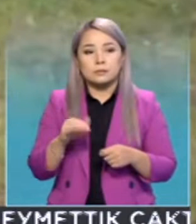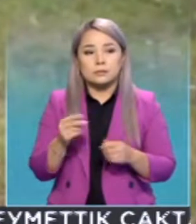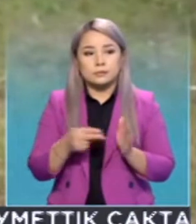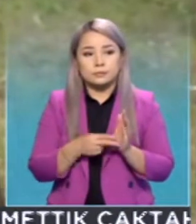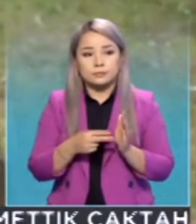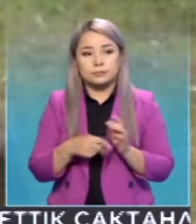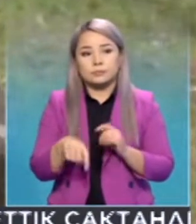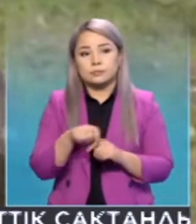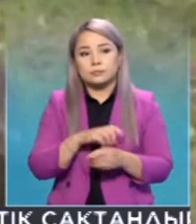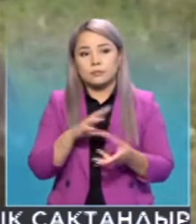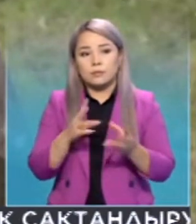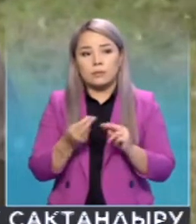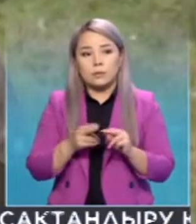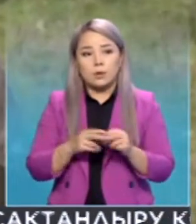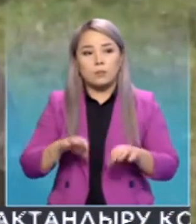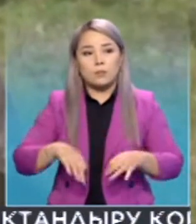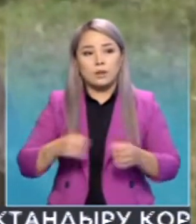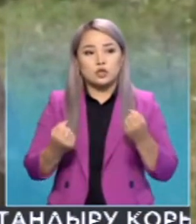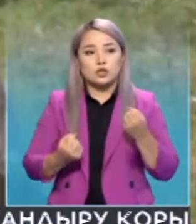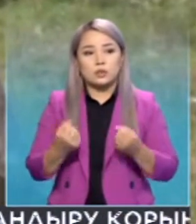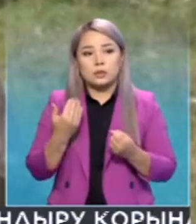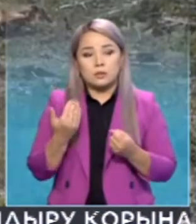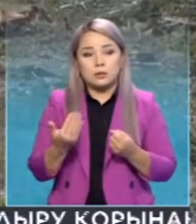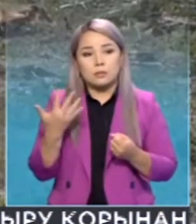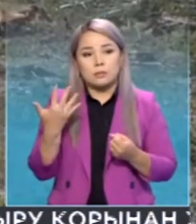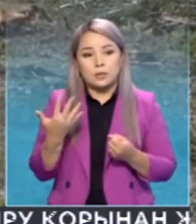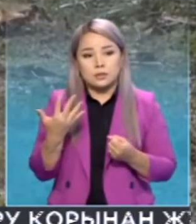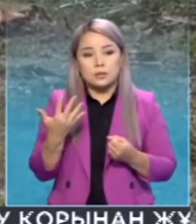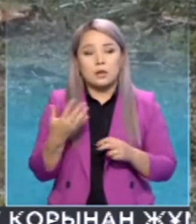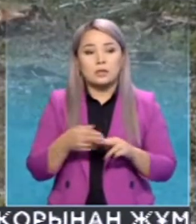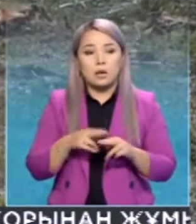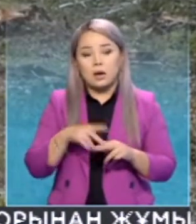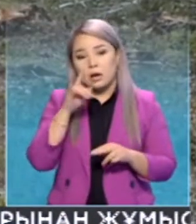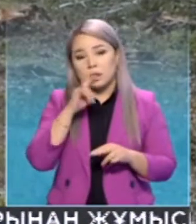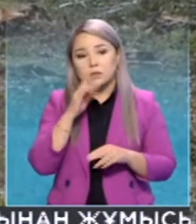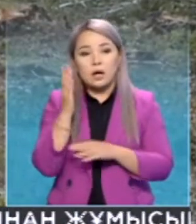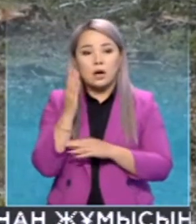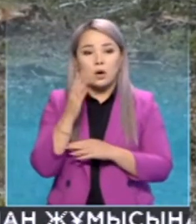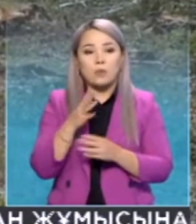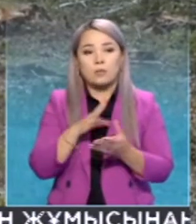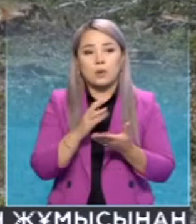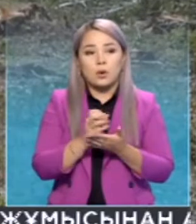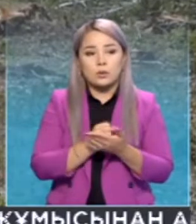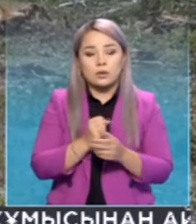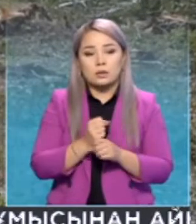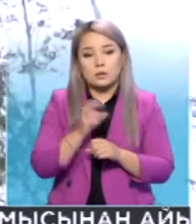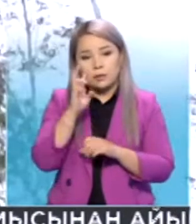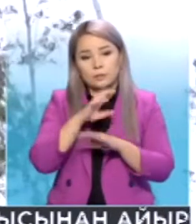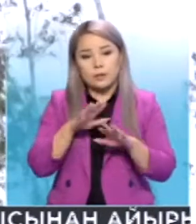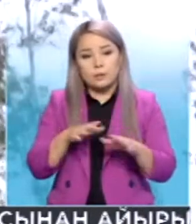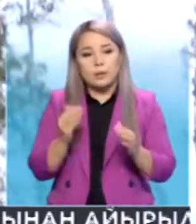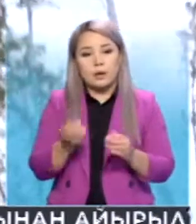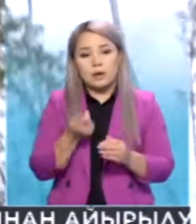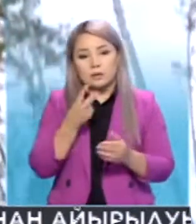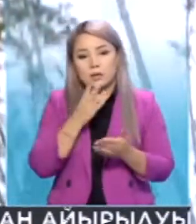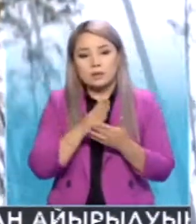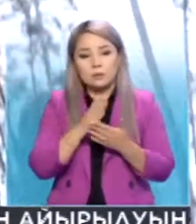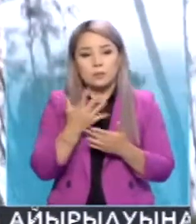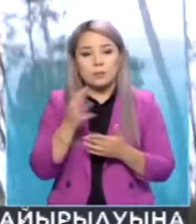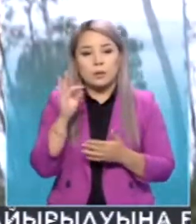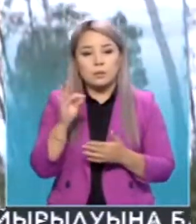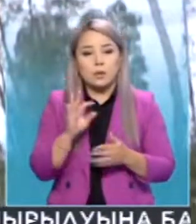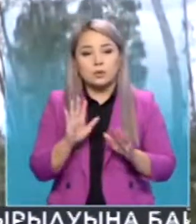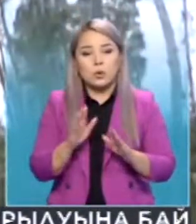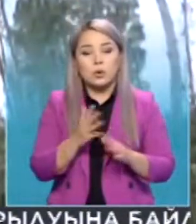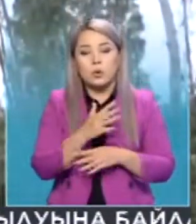Неше текше метр бар бір машинада? 5. Қазақстан ағаш қоры аз мемлекеттердің қатарында. Ел аумағының 5%